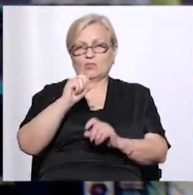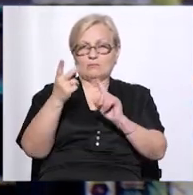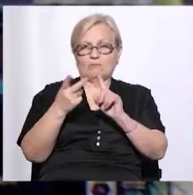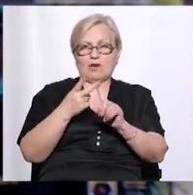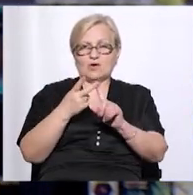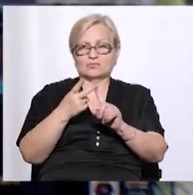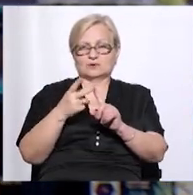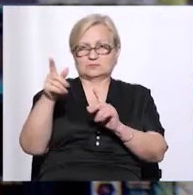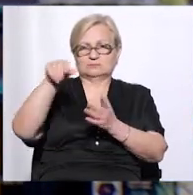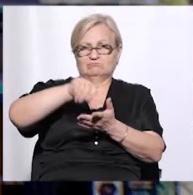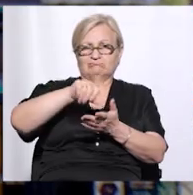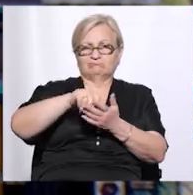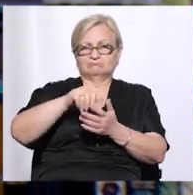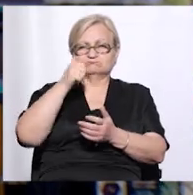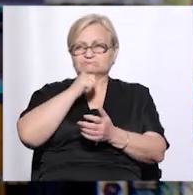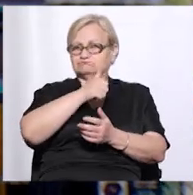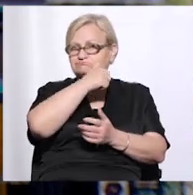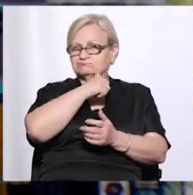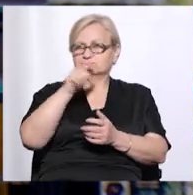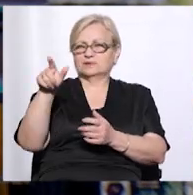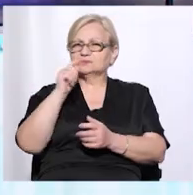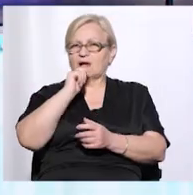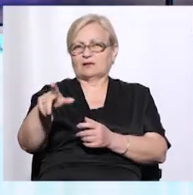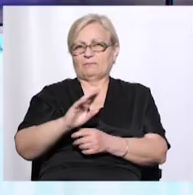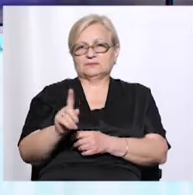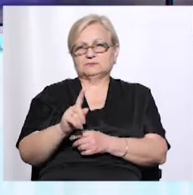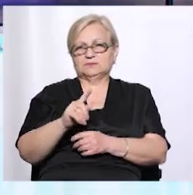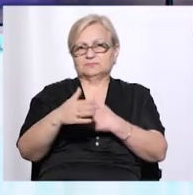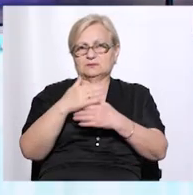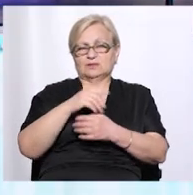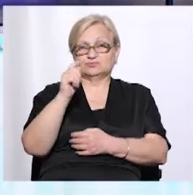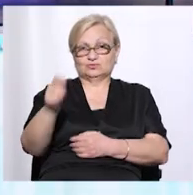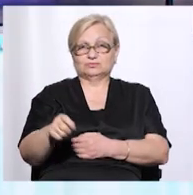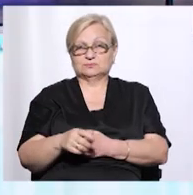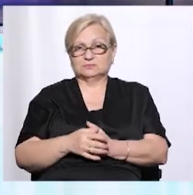უკვე შეთქმულებაში მონაწილეობას აღარ აპატიებს მეფე გიორგი. და აი როდესაც